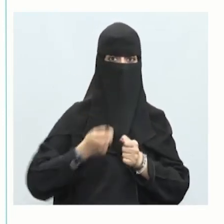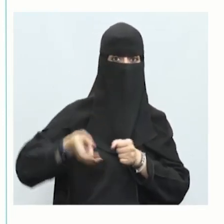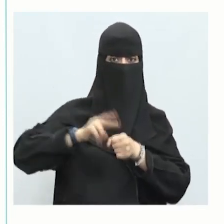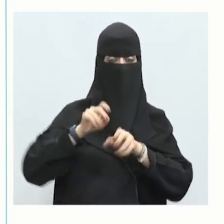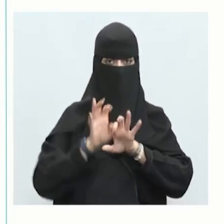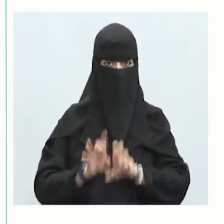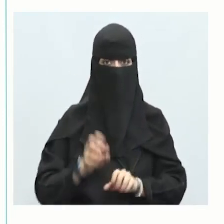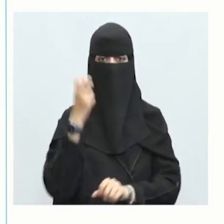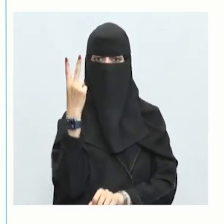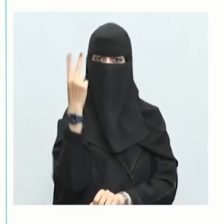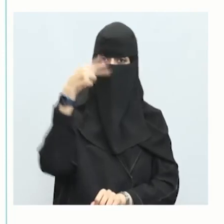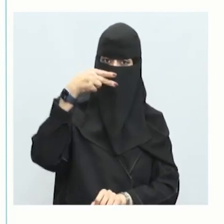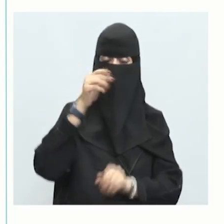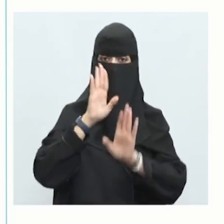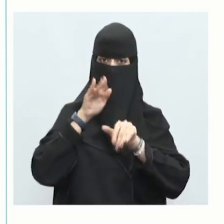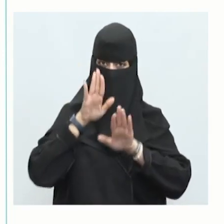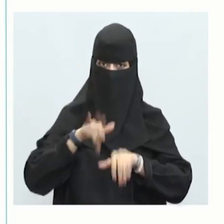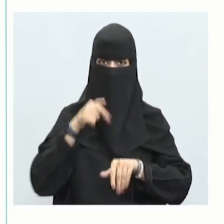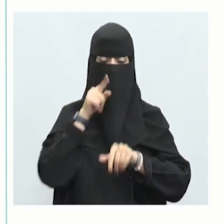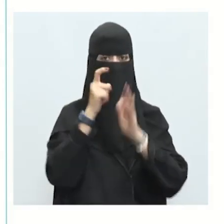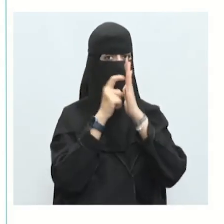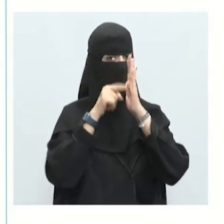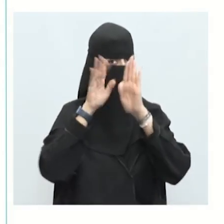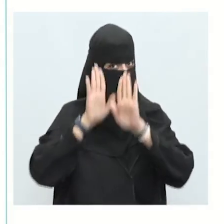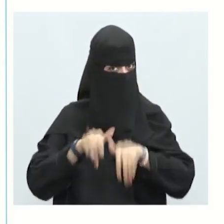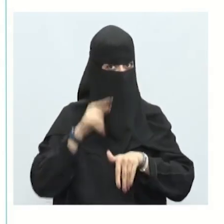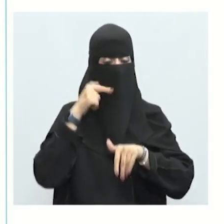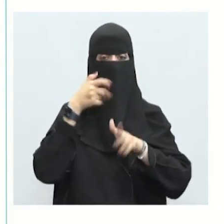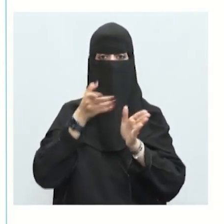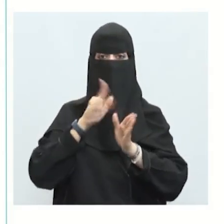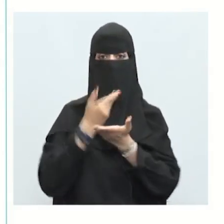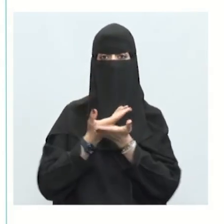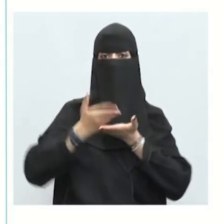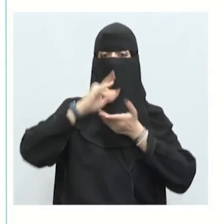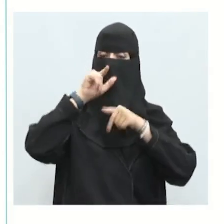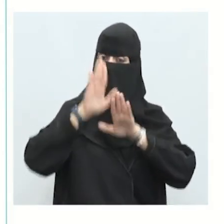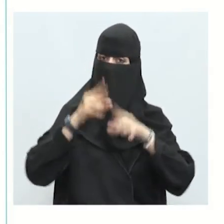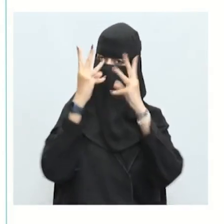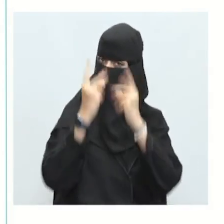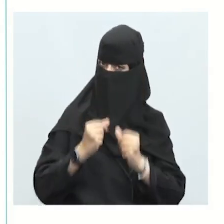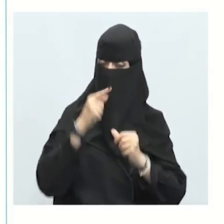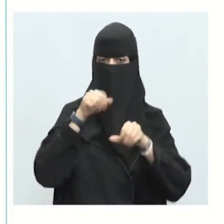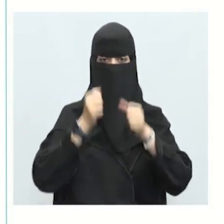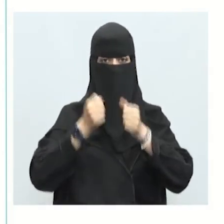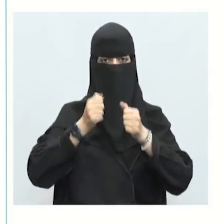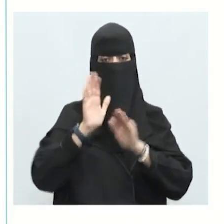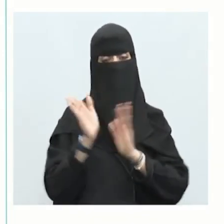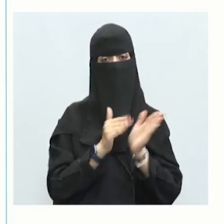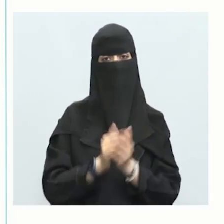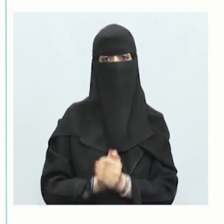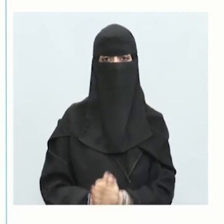عمره 22 فيتحقق الشرط ويتم طباعه عمرك مناسبا لقياده